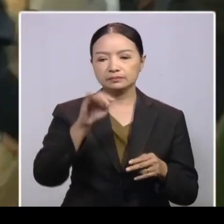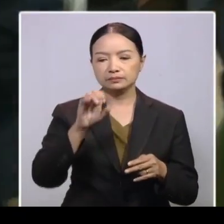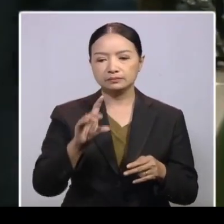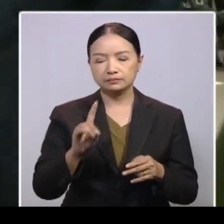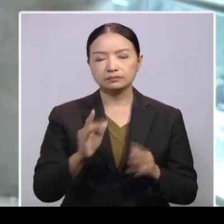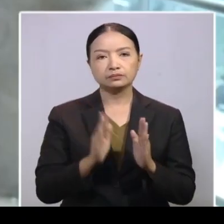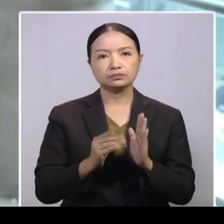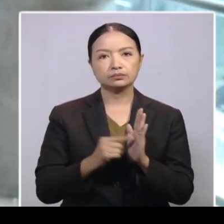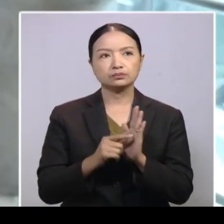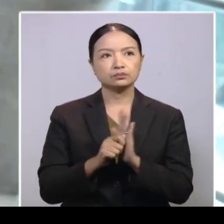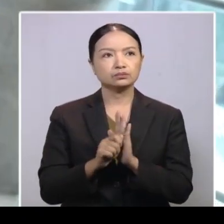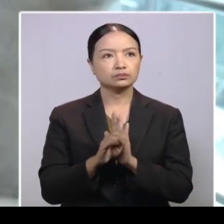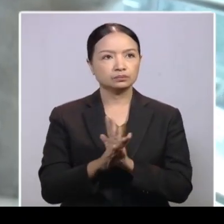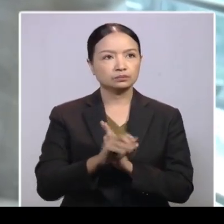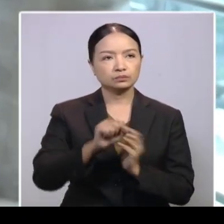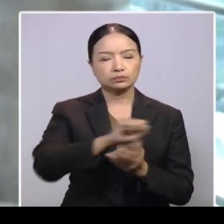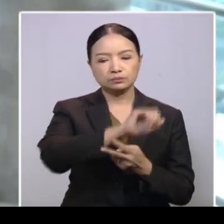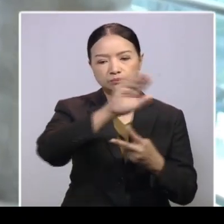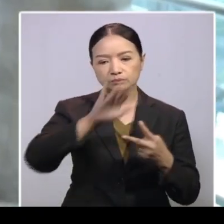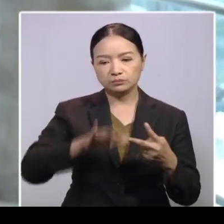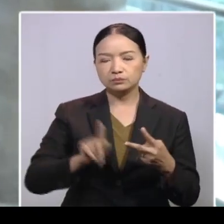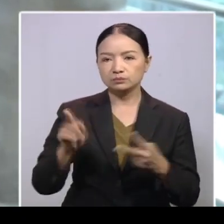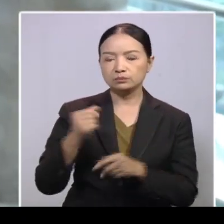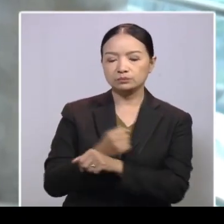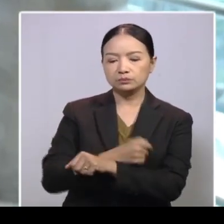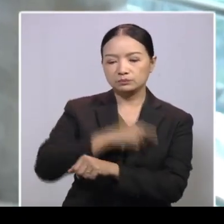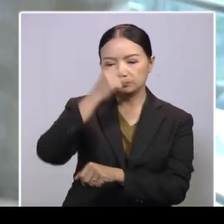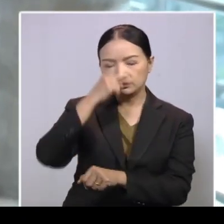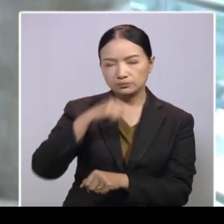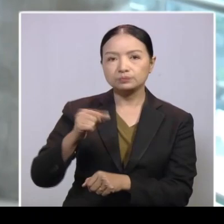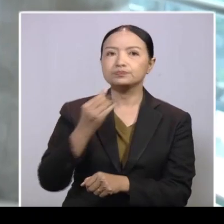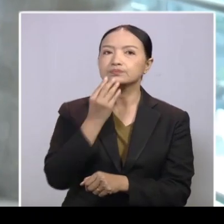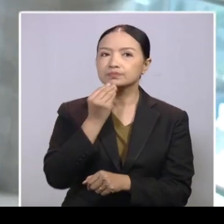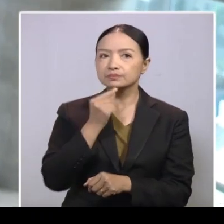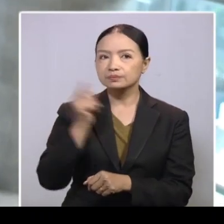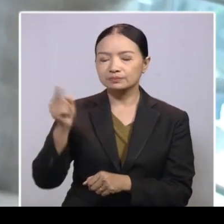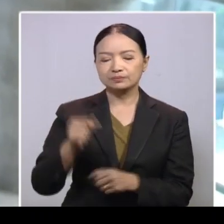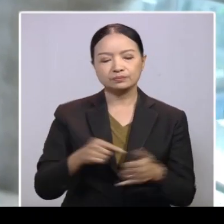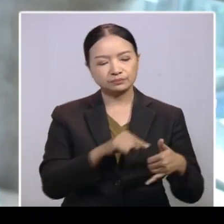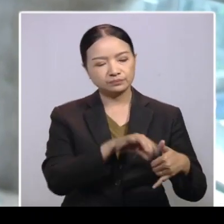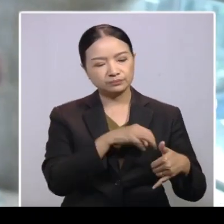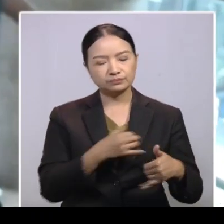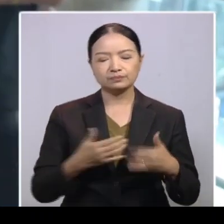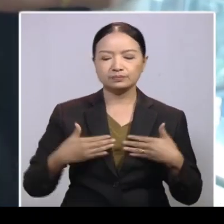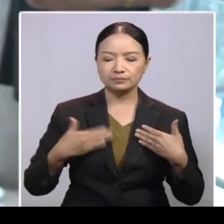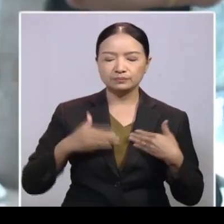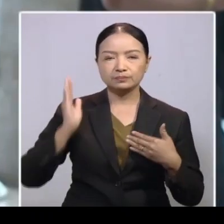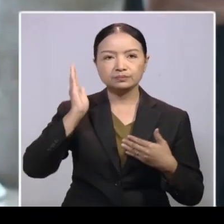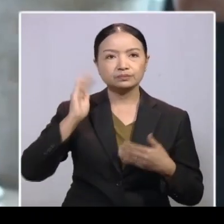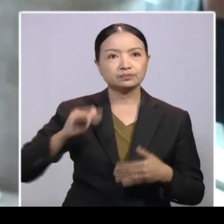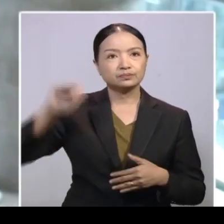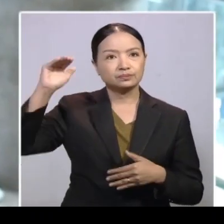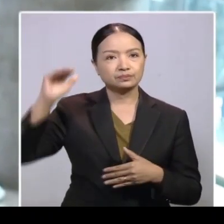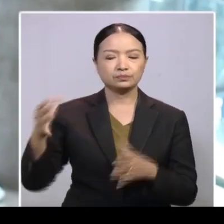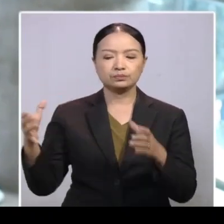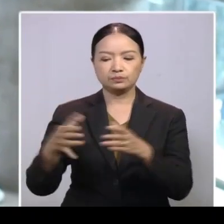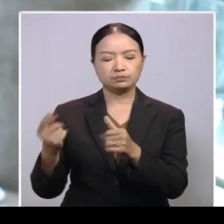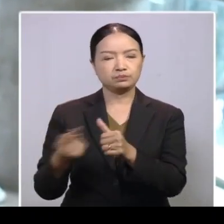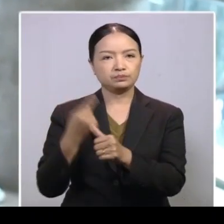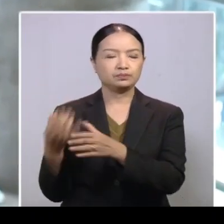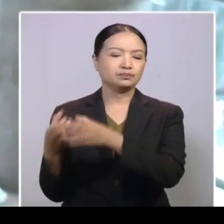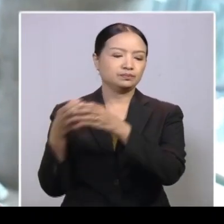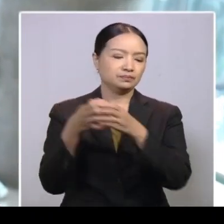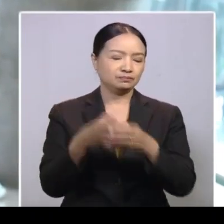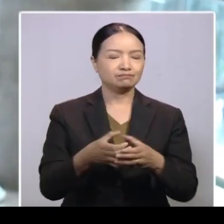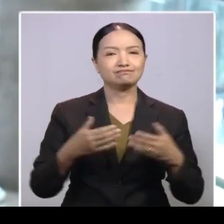มเป็นลูกพี่ลูกน้องของนายวิชัยคำศรีนะครับแรงงานไทยในอิสราเอลก็บอกว่าดีใจมากนะครับที่พี่ชายเนี่ยเดินทางกลับมาเป็นกลุ่มแร